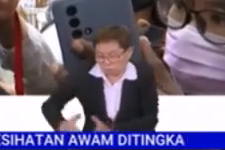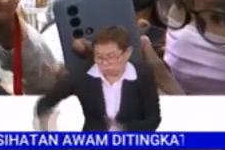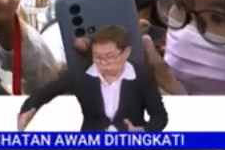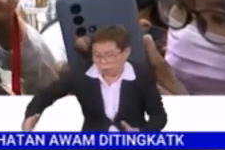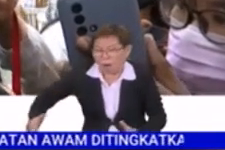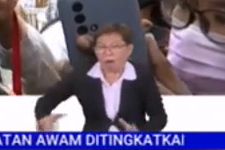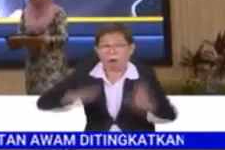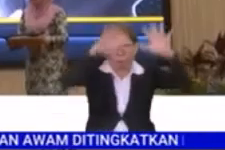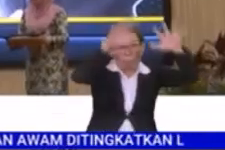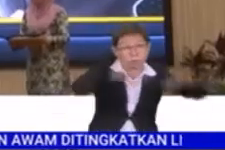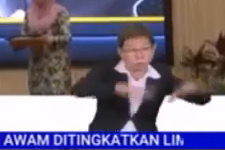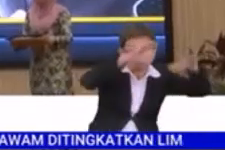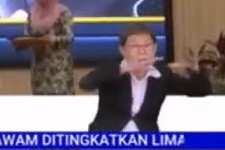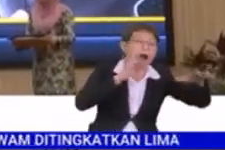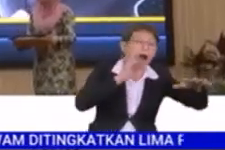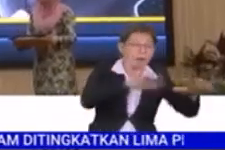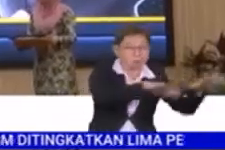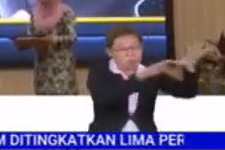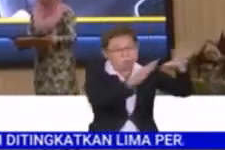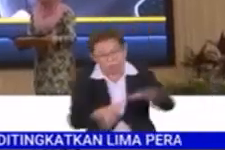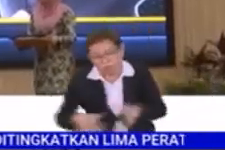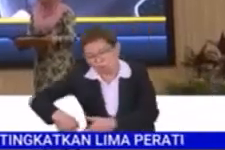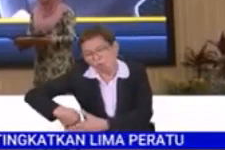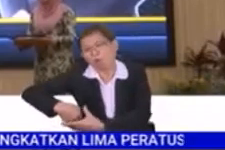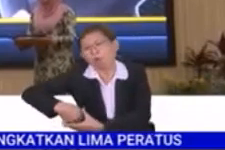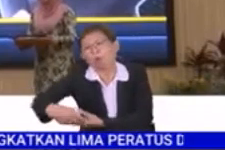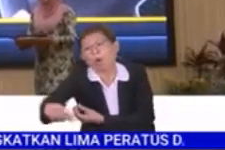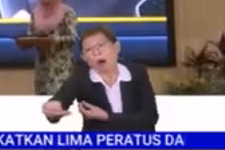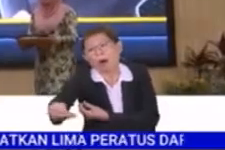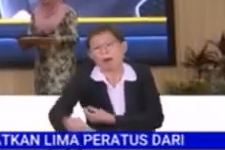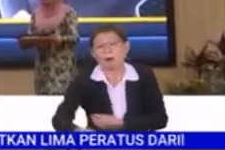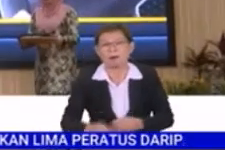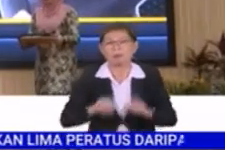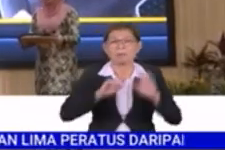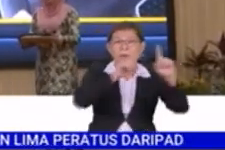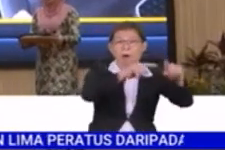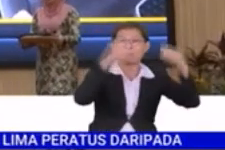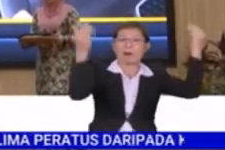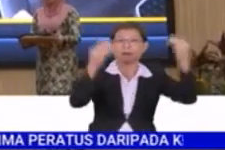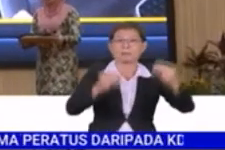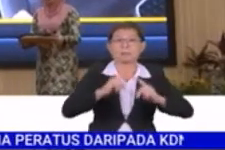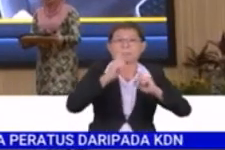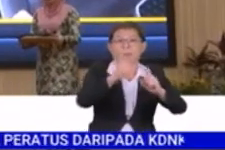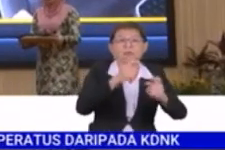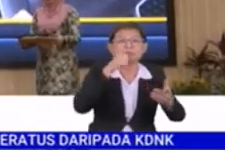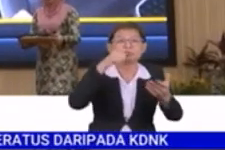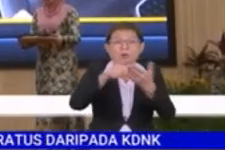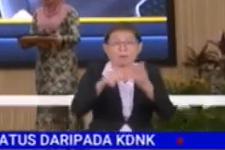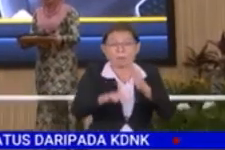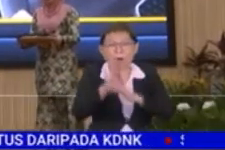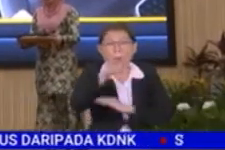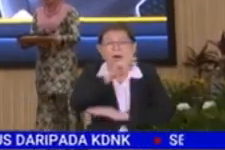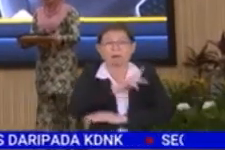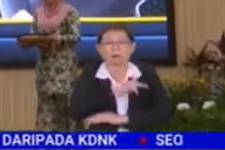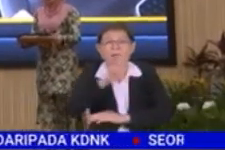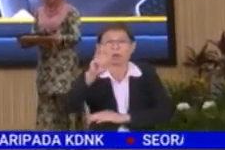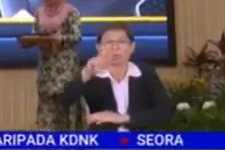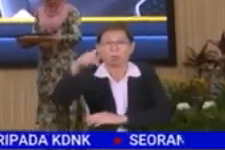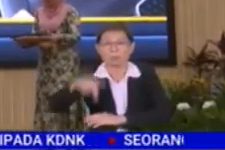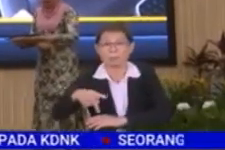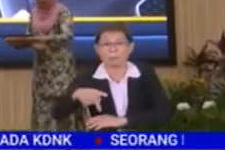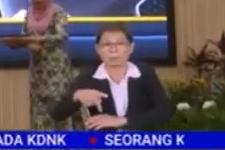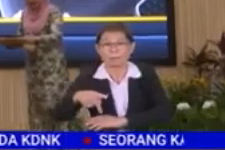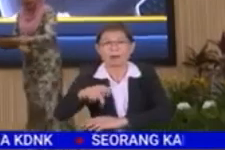mengalir keluar berkata demikian selepas menghadiri Majlis penyampaian watikah pelantikan ketua wib dan